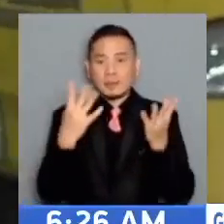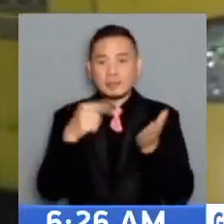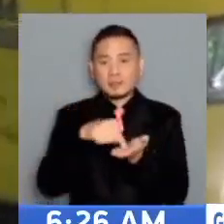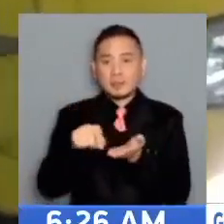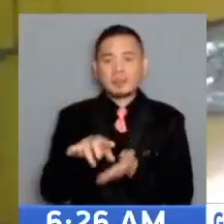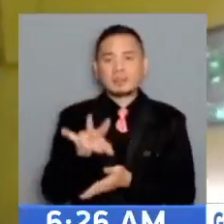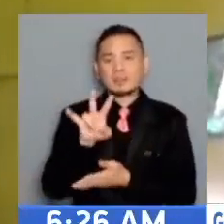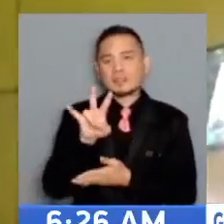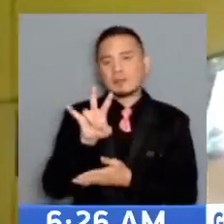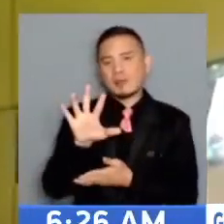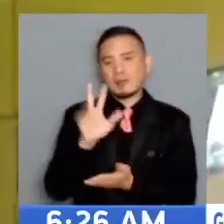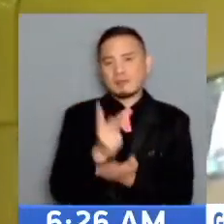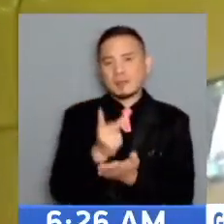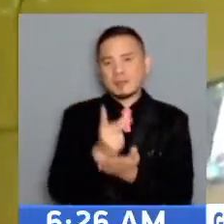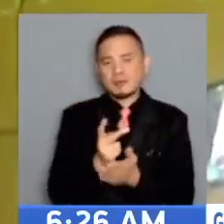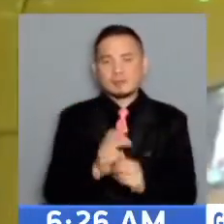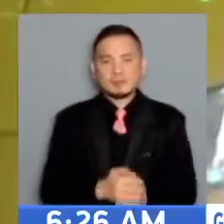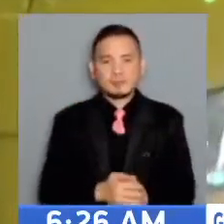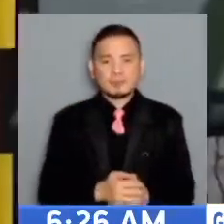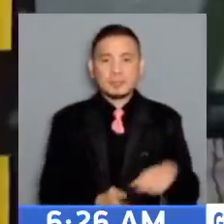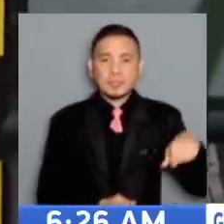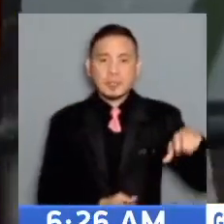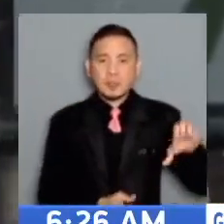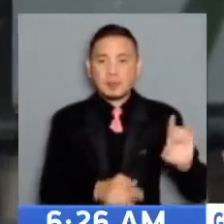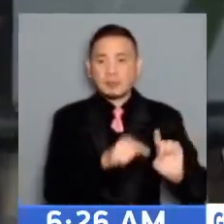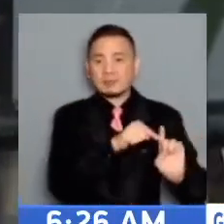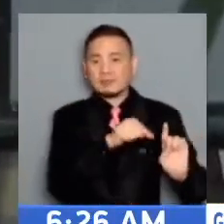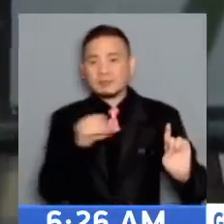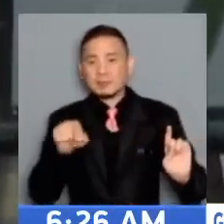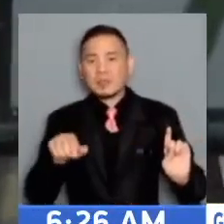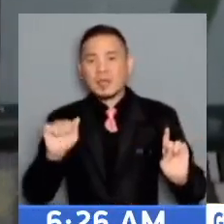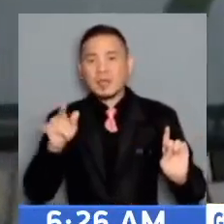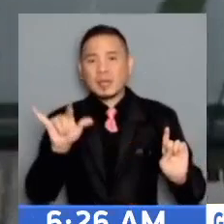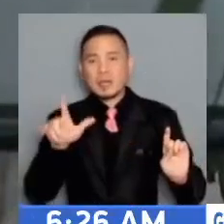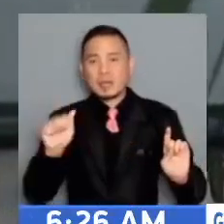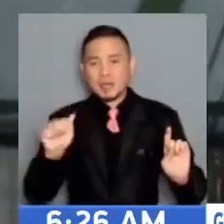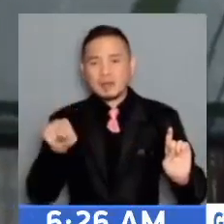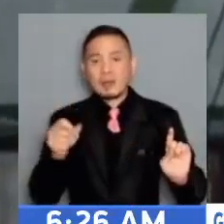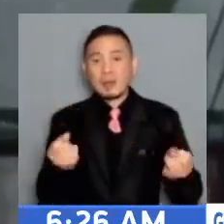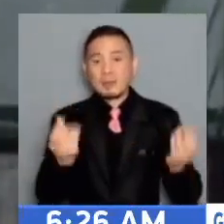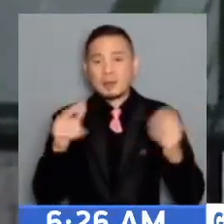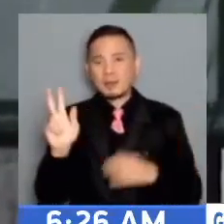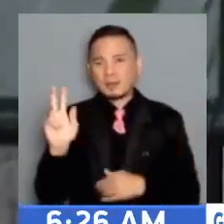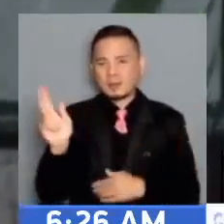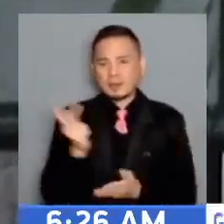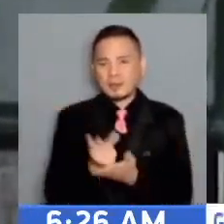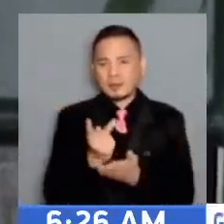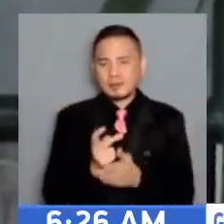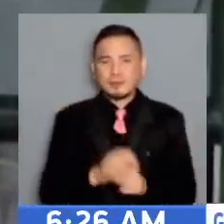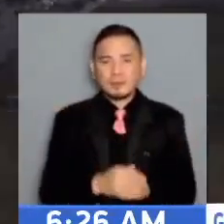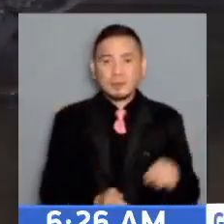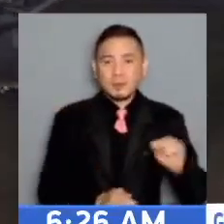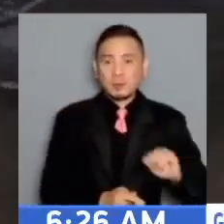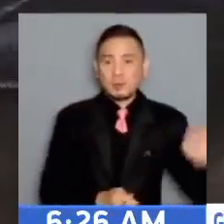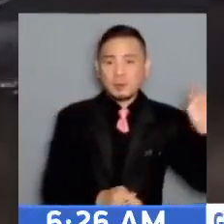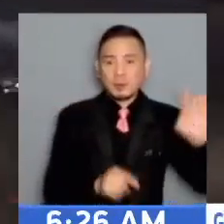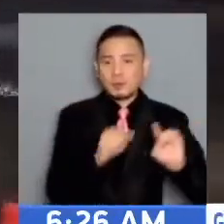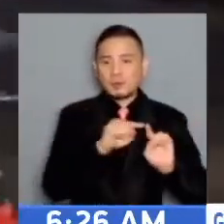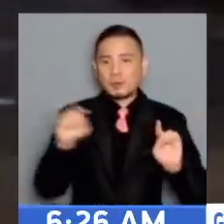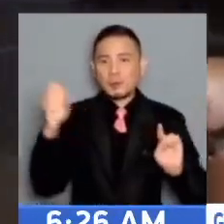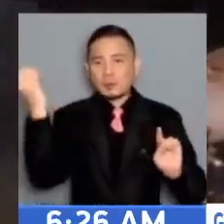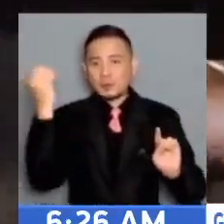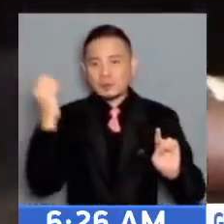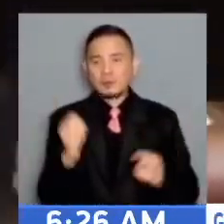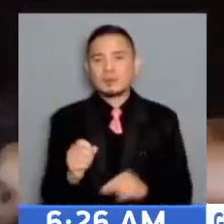pamasahe. Quezon Avenue hanggang Ayala, 33 pesos. North Avenue hanggang Ortigas, 22 pesos and 50